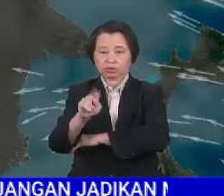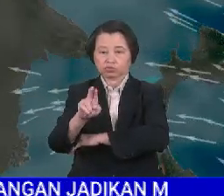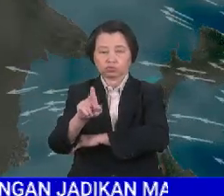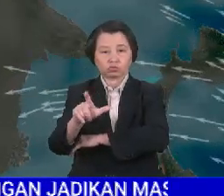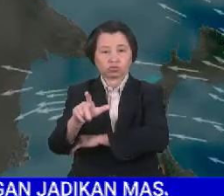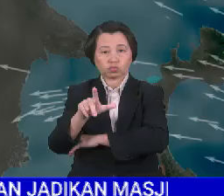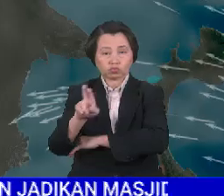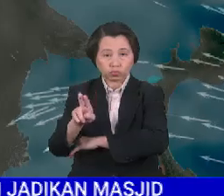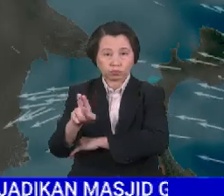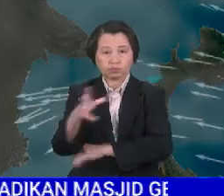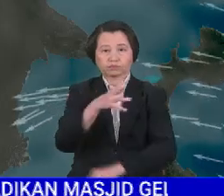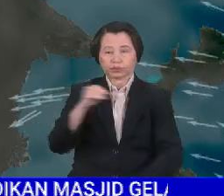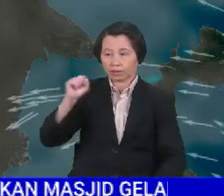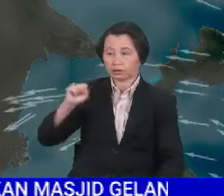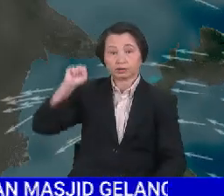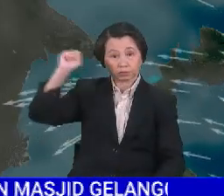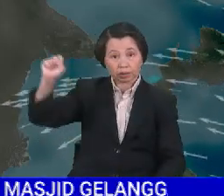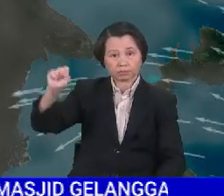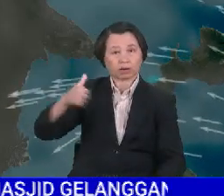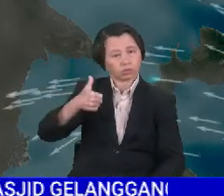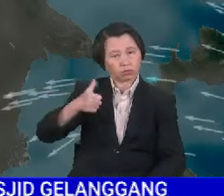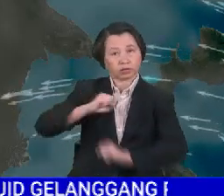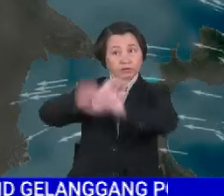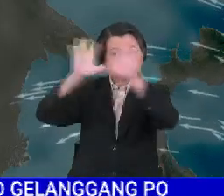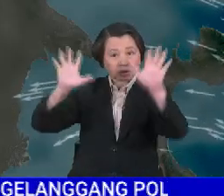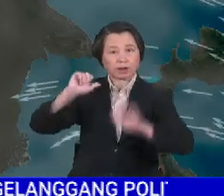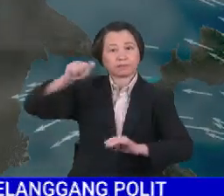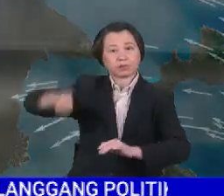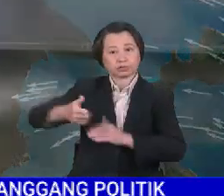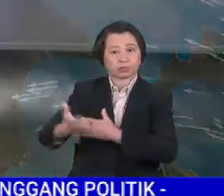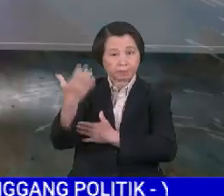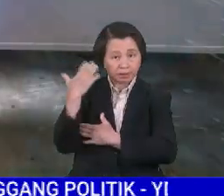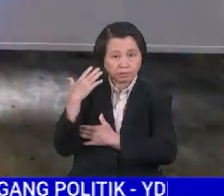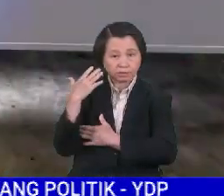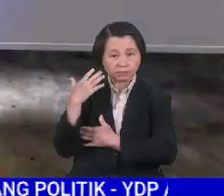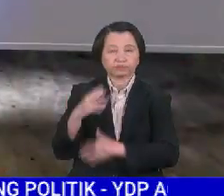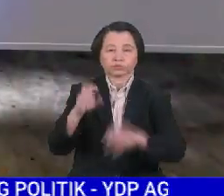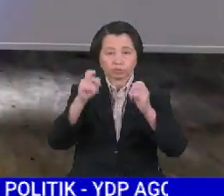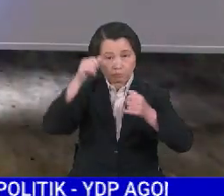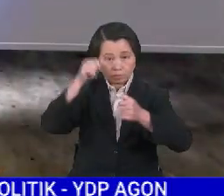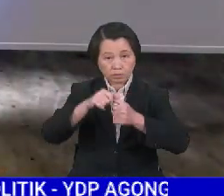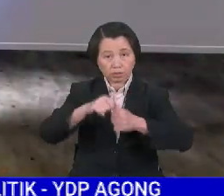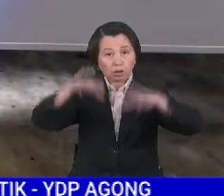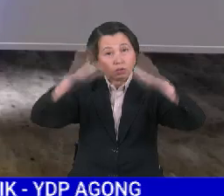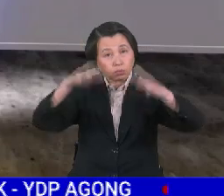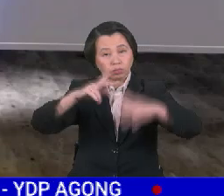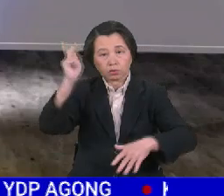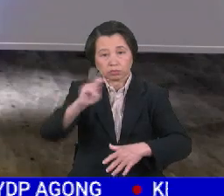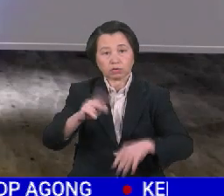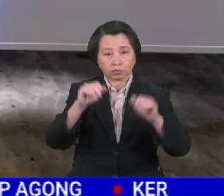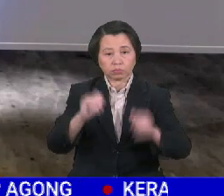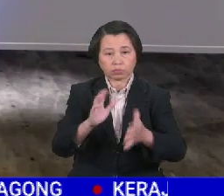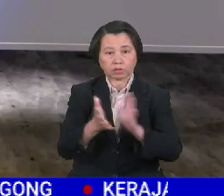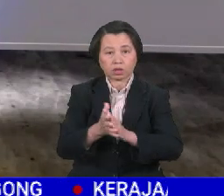negeri Sabah, insya-Allah keadaan cuaca adalah cerah pada pagi esok. Baiklah, perlu diingatkan keadaan hujan serta ribut petir boleh menyebabkan